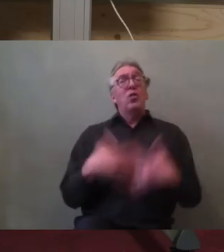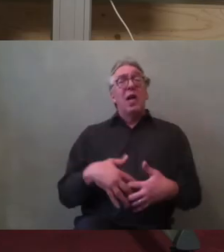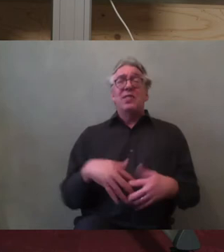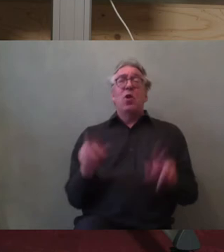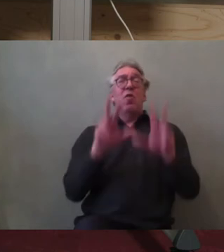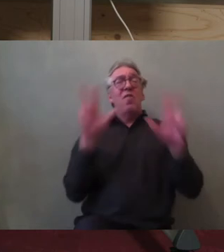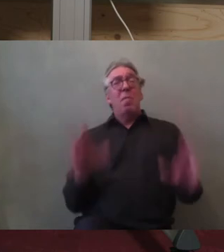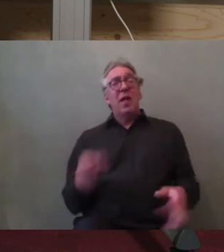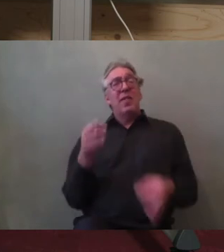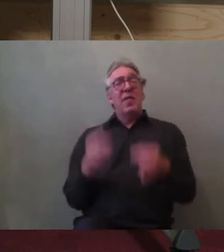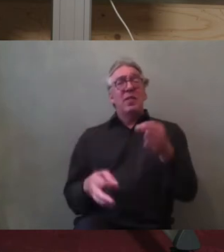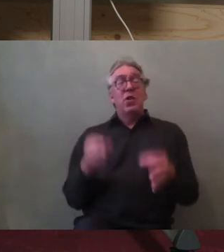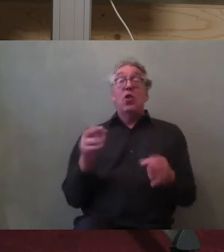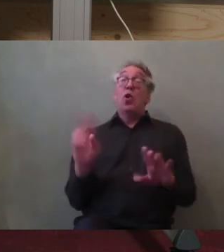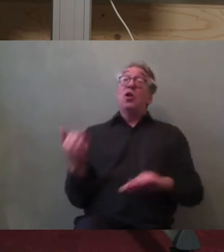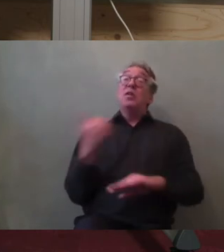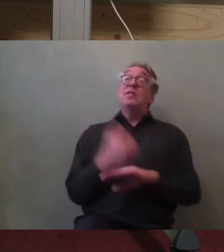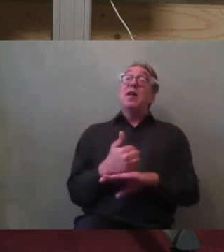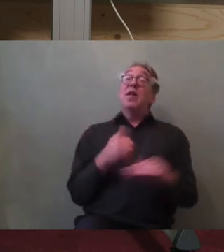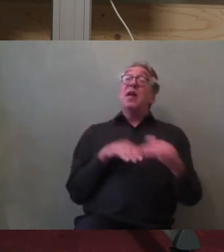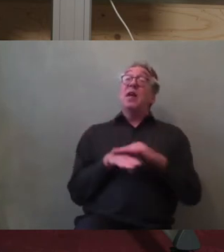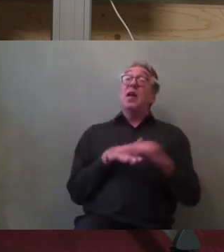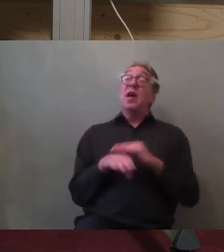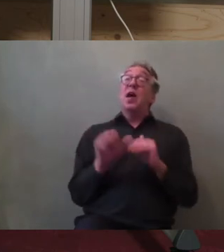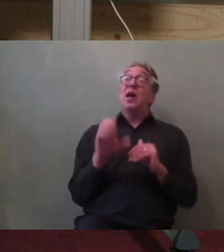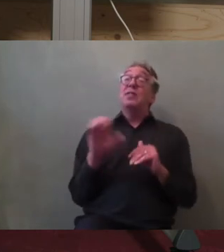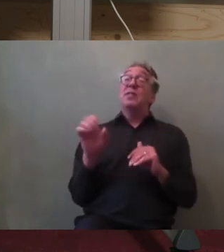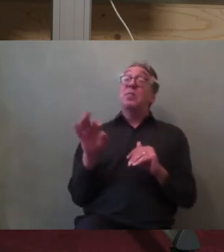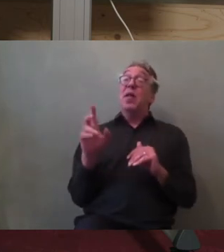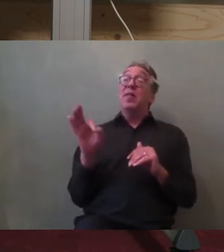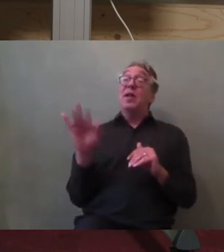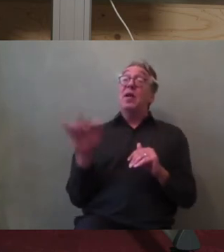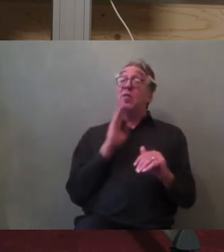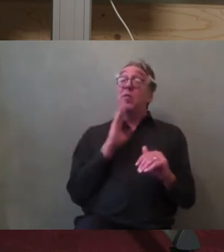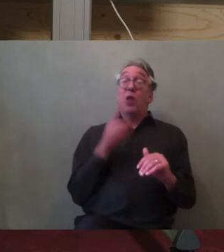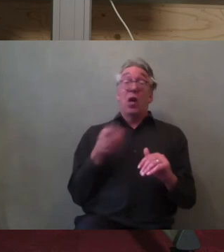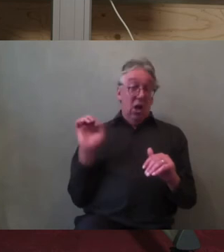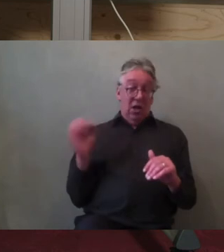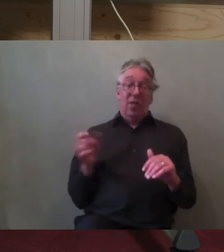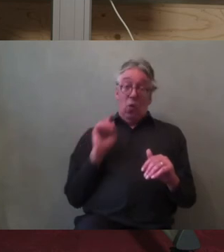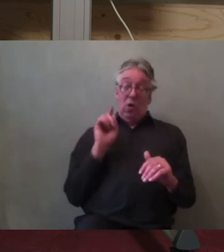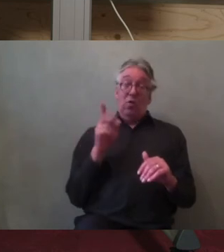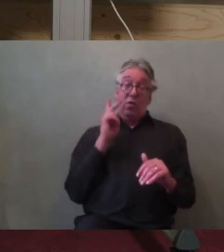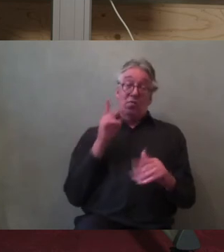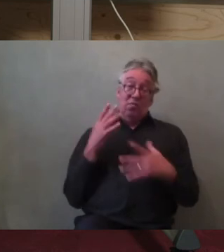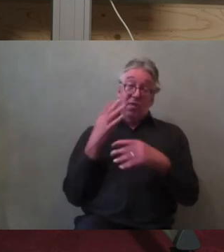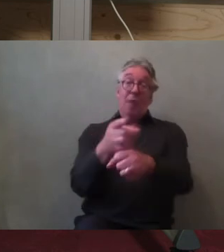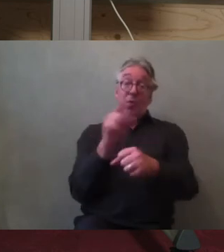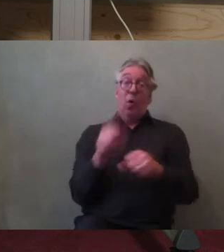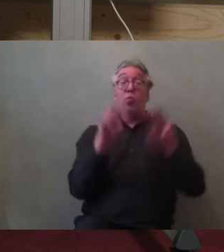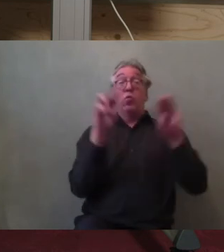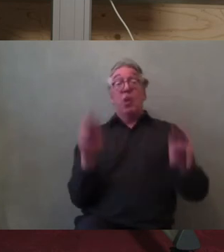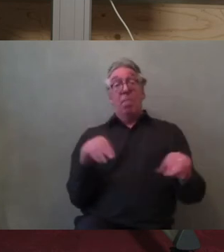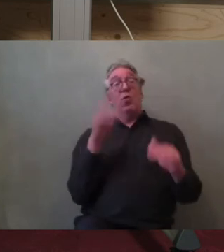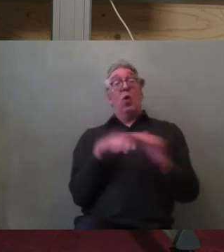Stichting Accessibility bijvoorbeeld, om te kijken wat er nodig is voor jouw museum om hiermee aan de slag te gaan. Maar dat geldt ook voor alle andere